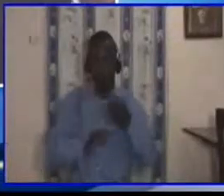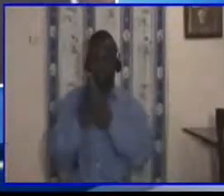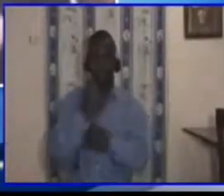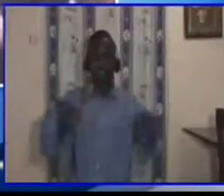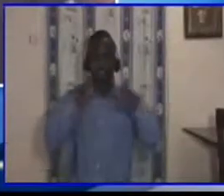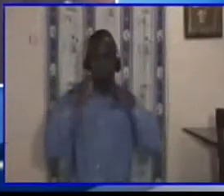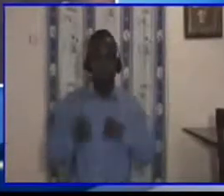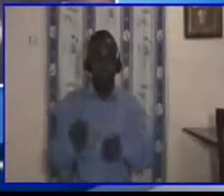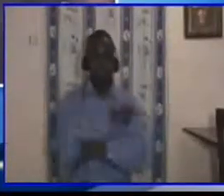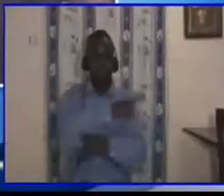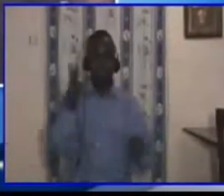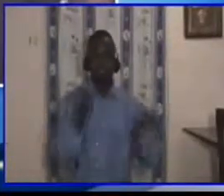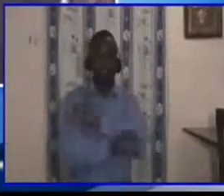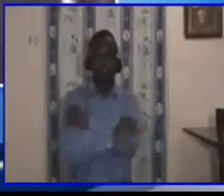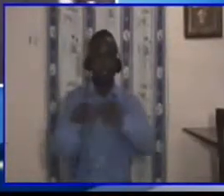salvatore